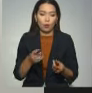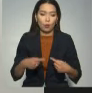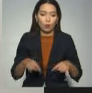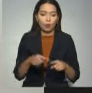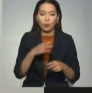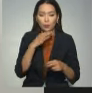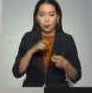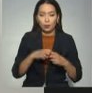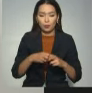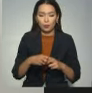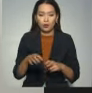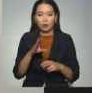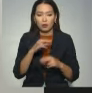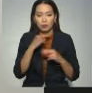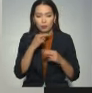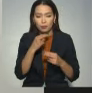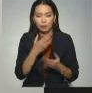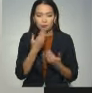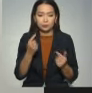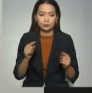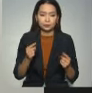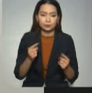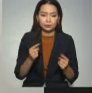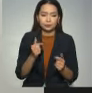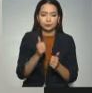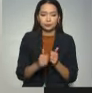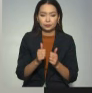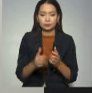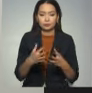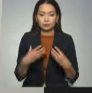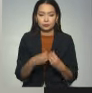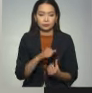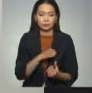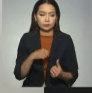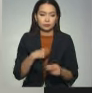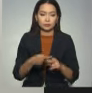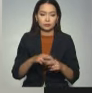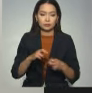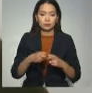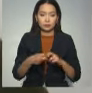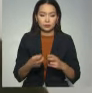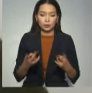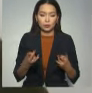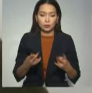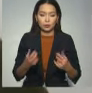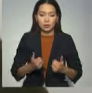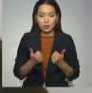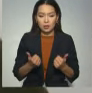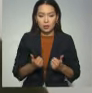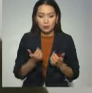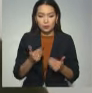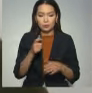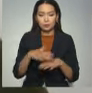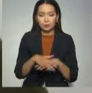көп көңіл бөлмейді, неге екенін әрбір жанұя өздері бұл мәселені шешуге тырысады. Бұл дерттің